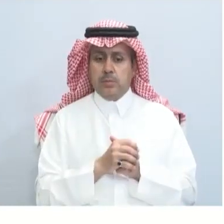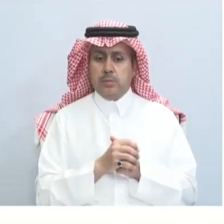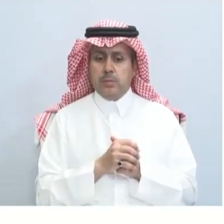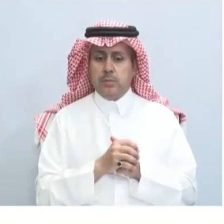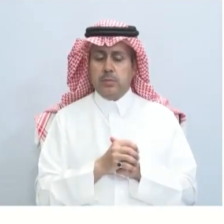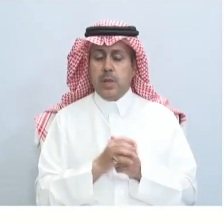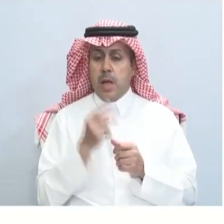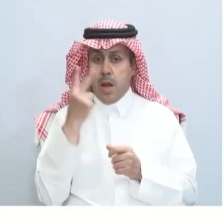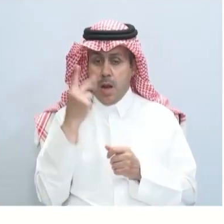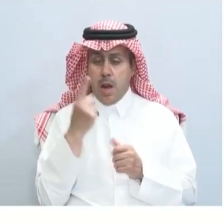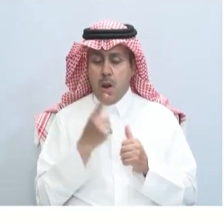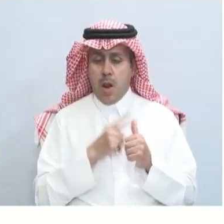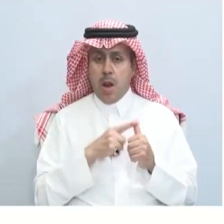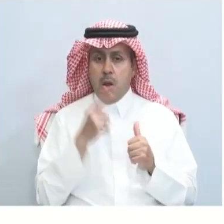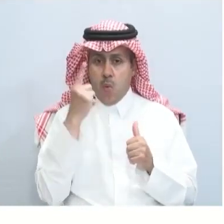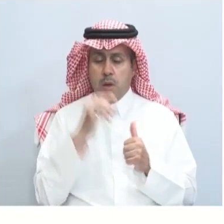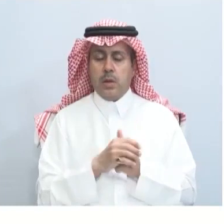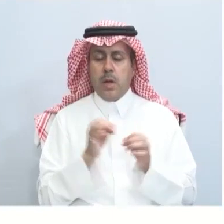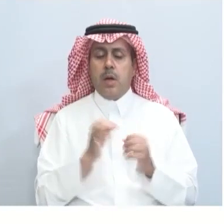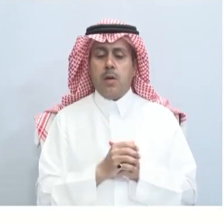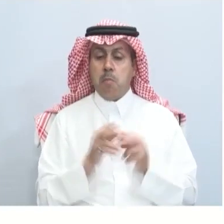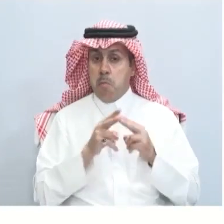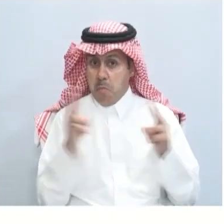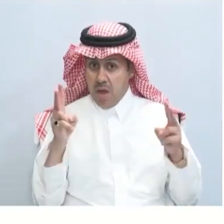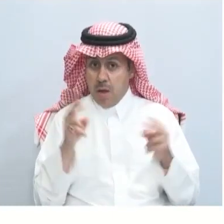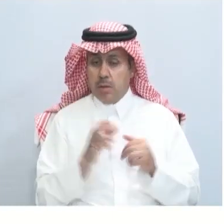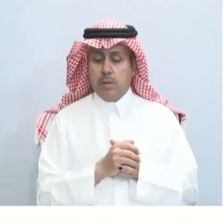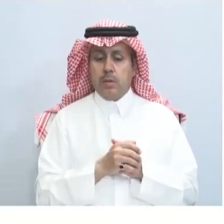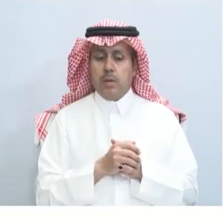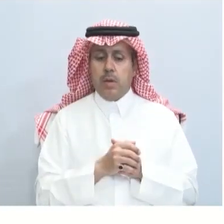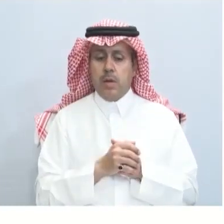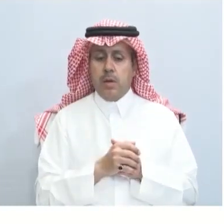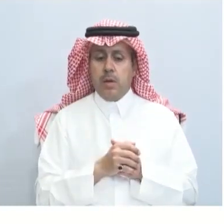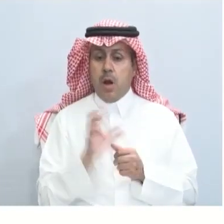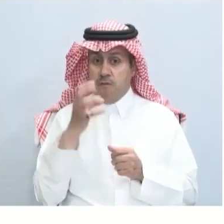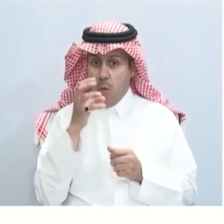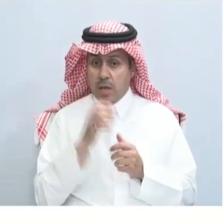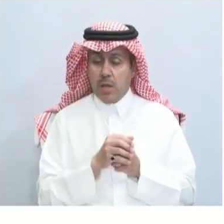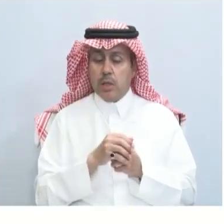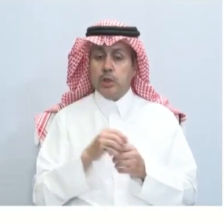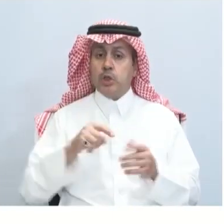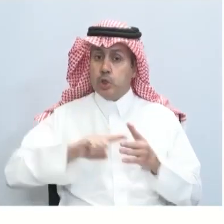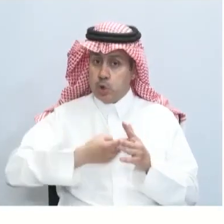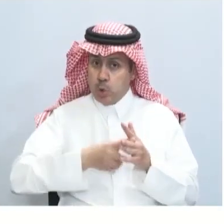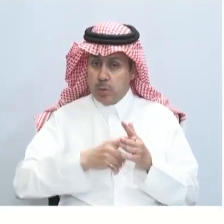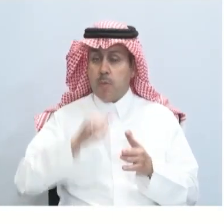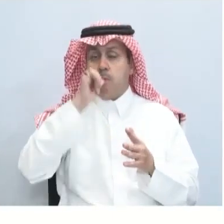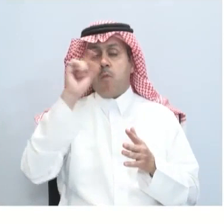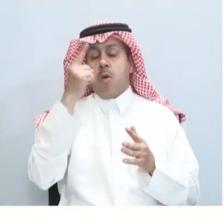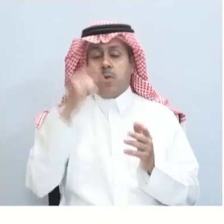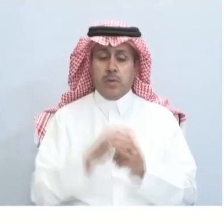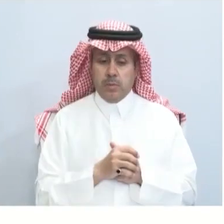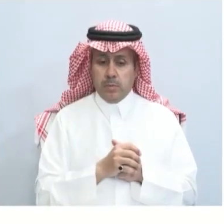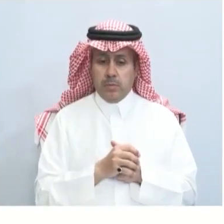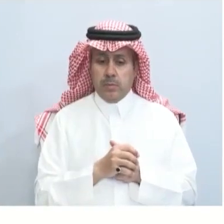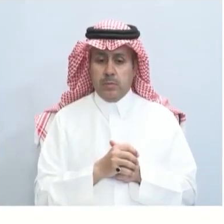ورزقا حسنا الله عز وجل ذكر يتخذون منه السكر الخمر لكنه لم يوصف بالحسن الذي